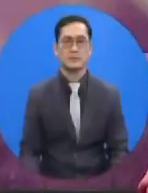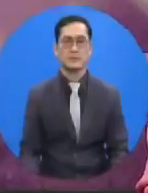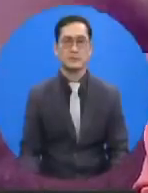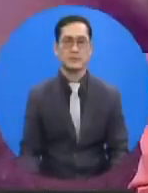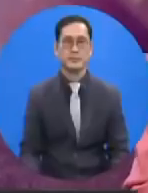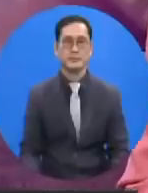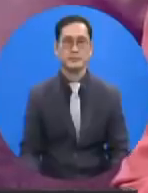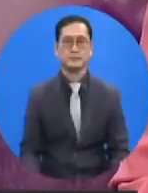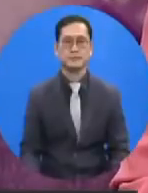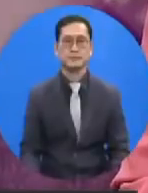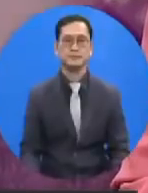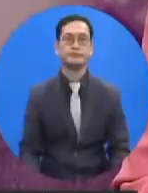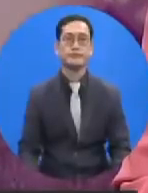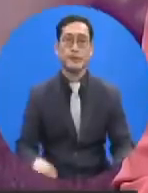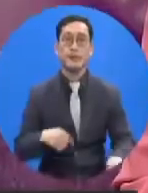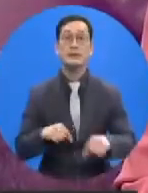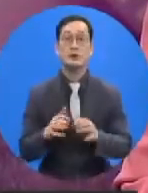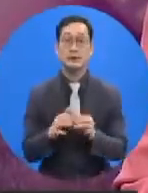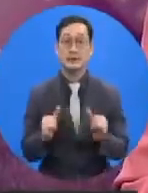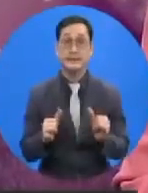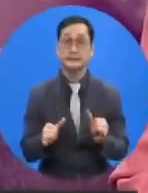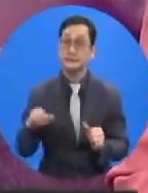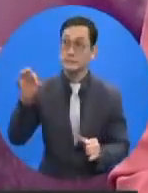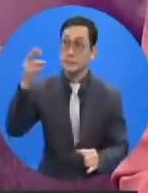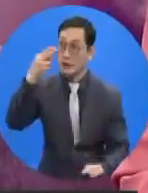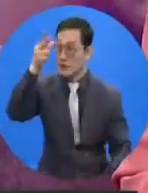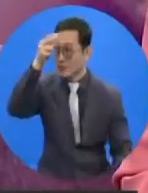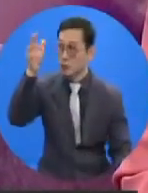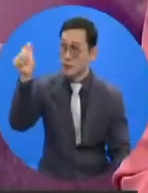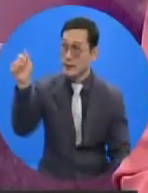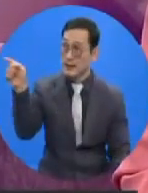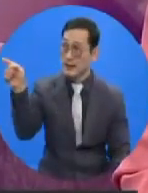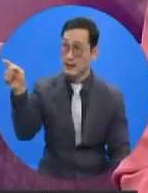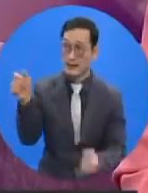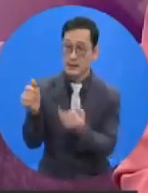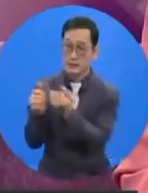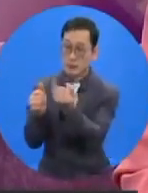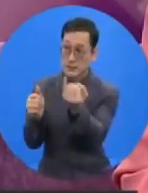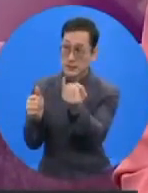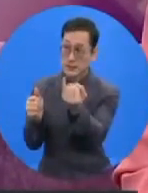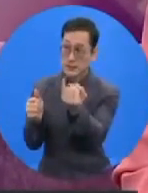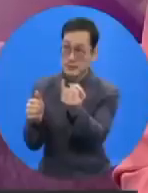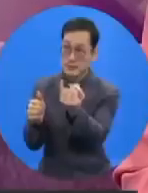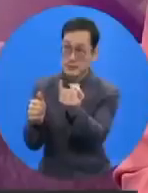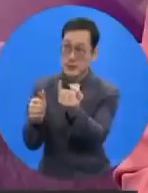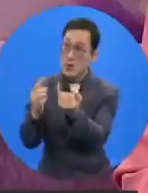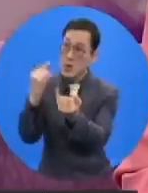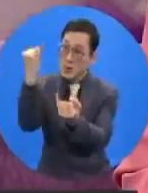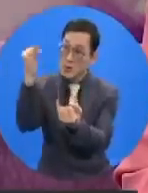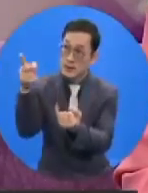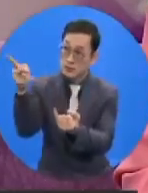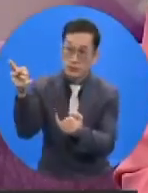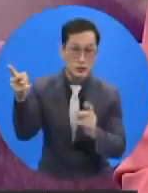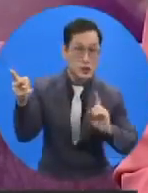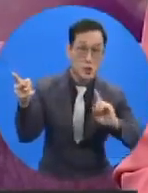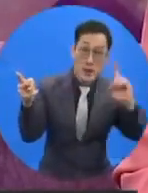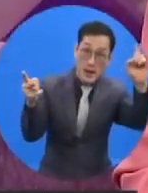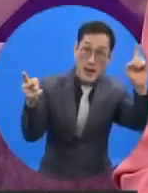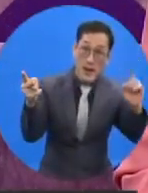장수현님, 정치권 네. 일각에서는 네. 만약에 윤 총장의 부인과 장모를 문제 삼아서 고발한 주체가